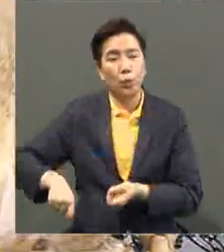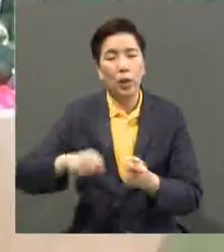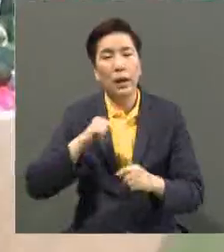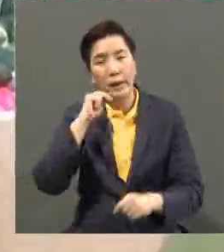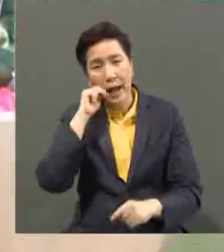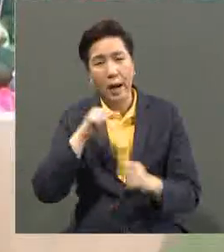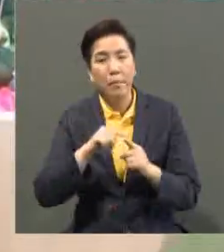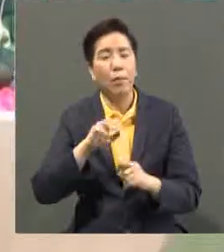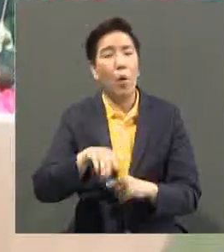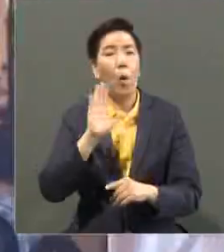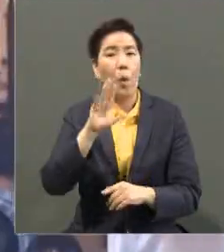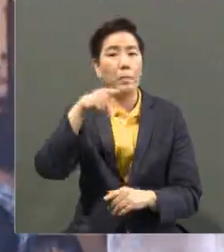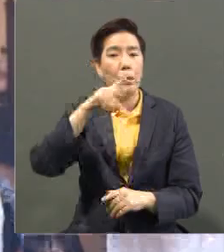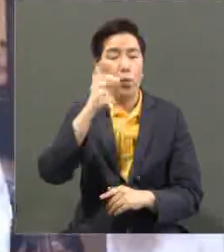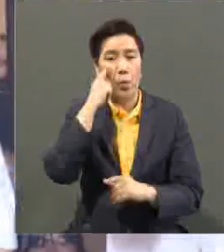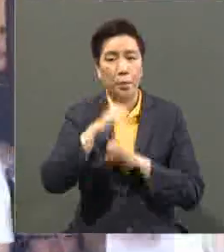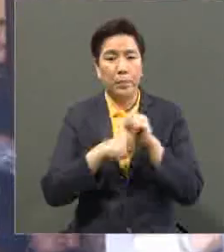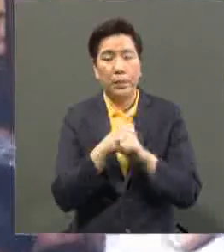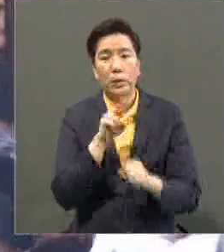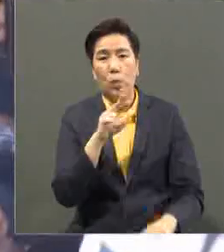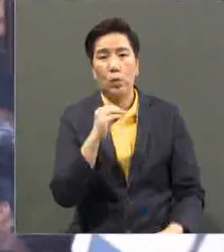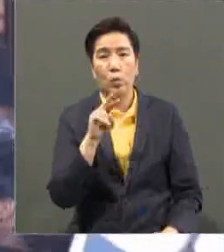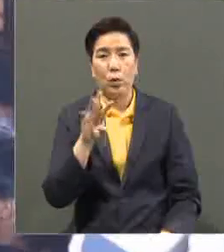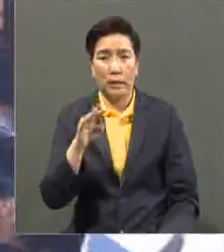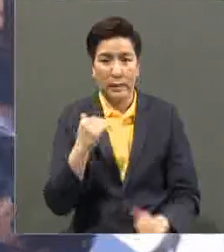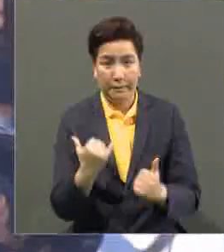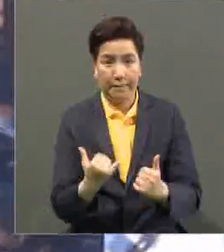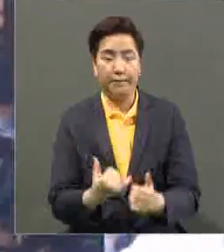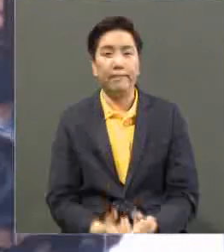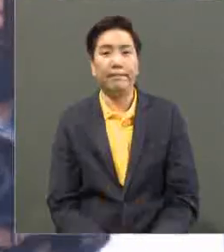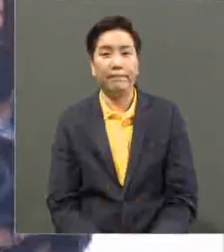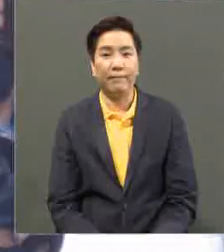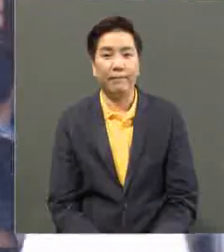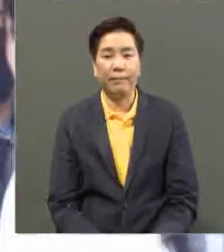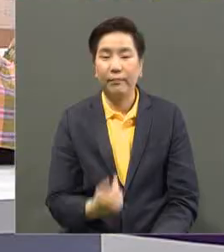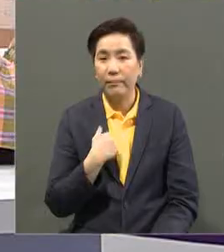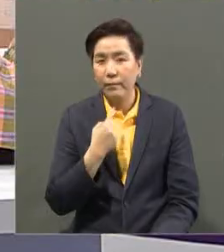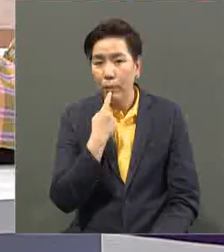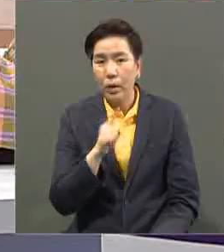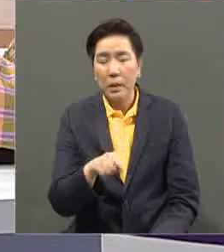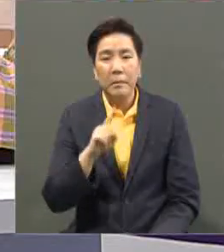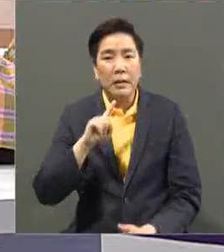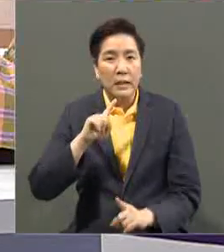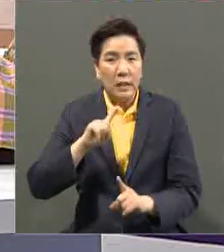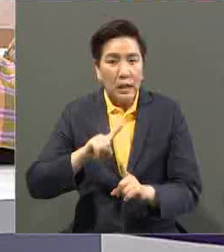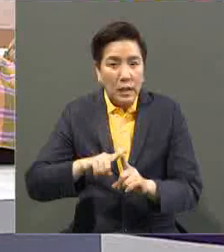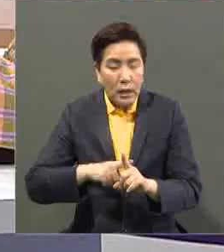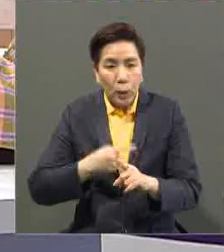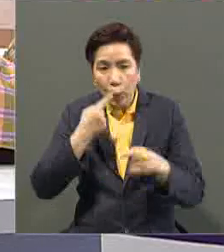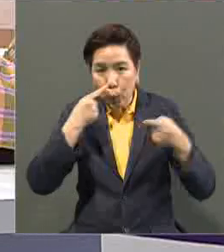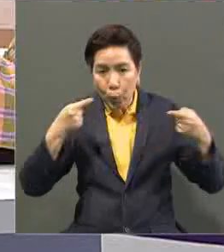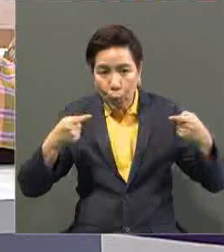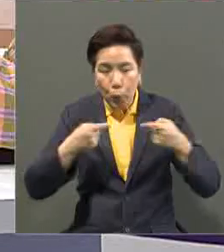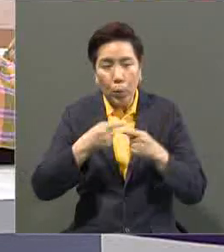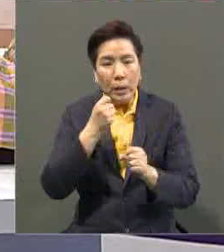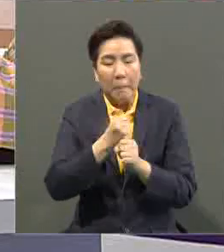Water Music Festival2024ด้วยครับก็เรียกว่าเป็นเดือนแห่งการหยุด